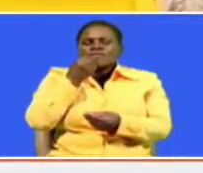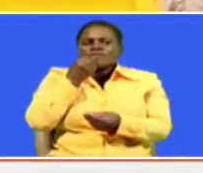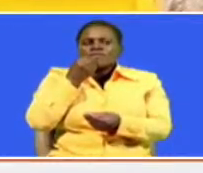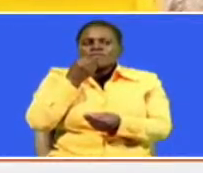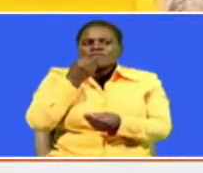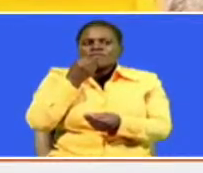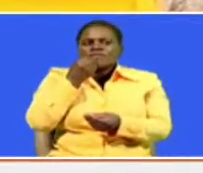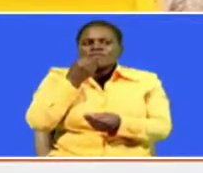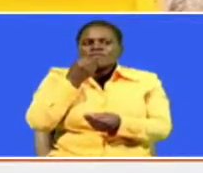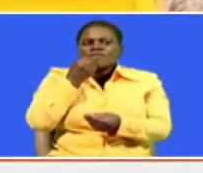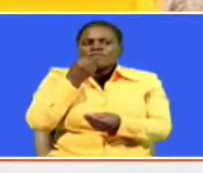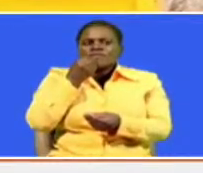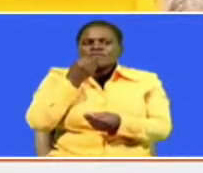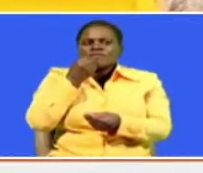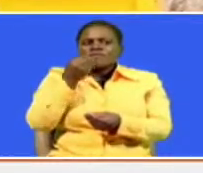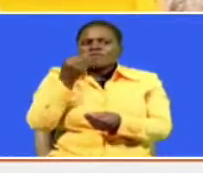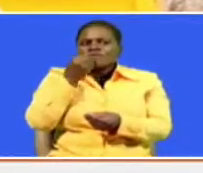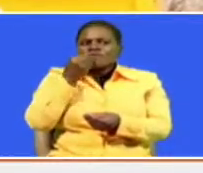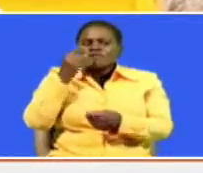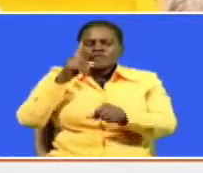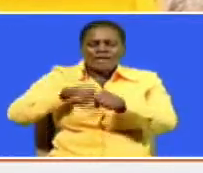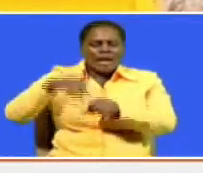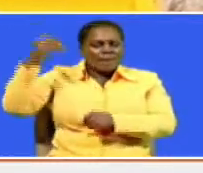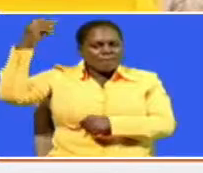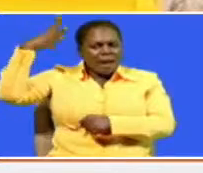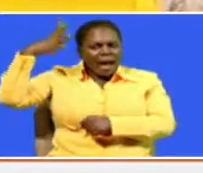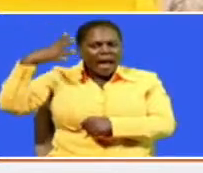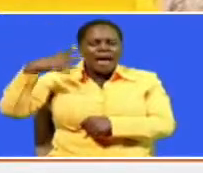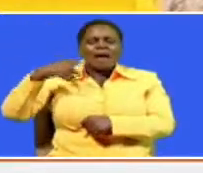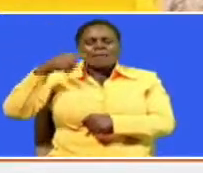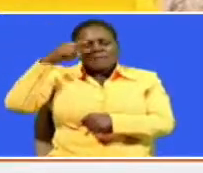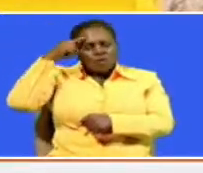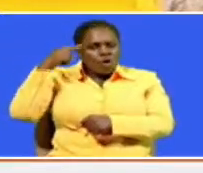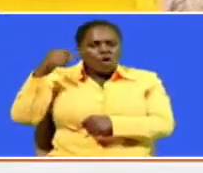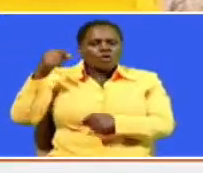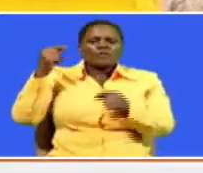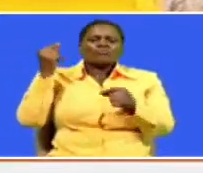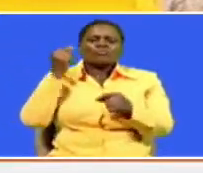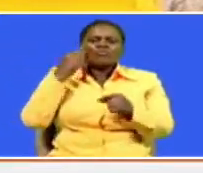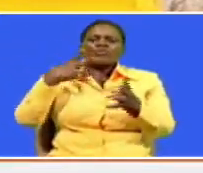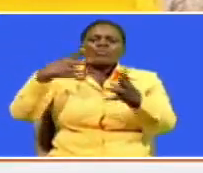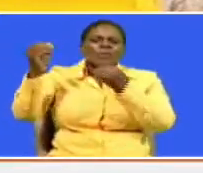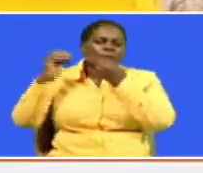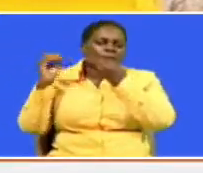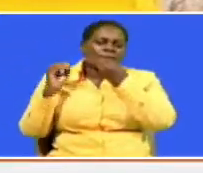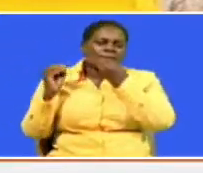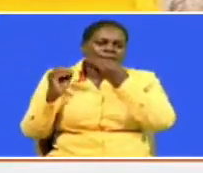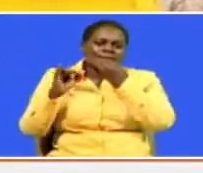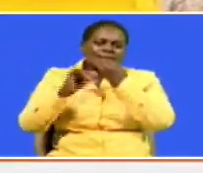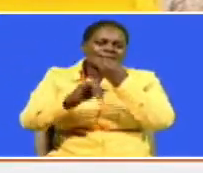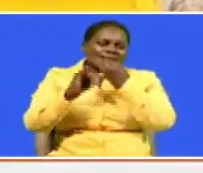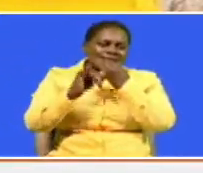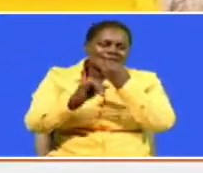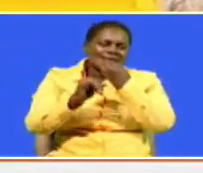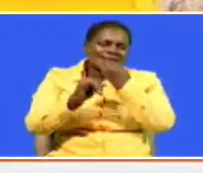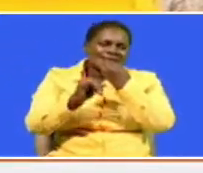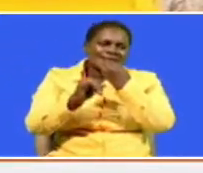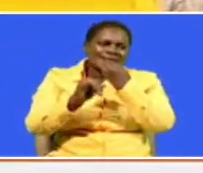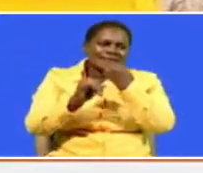Yani tunawabembeleza wasije wakatoka. Maana tutamai tutataka sisi wakae hapa, maana ndio